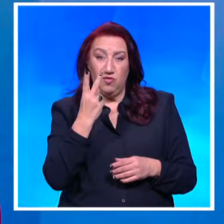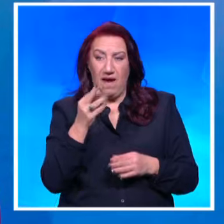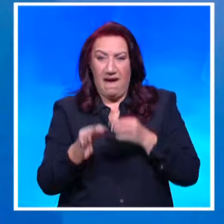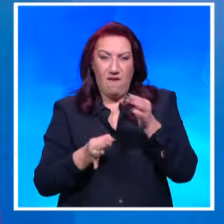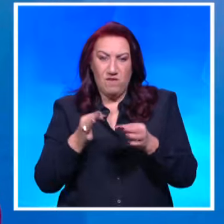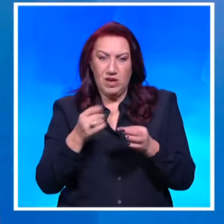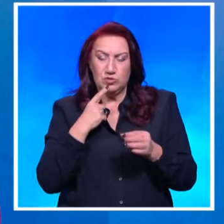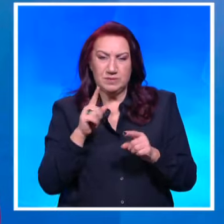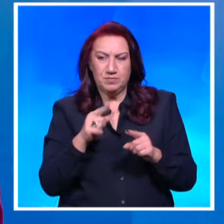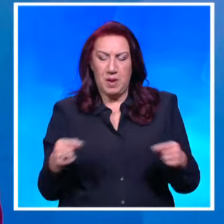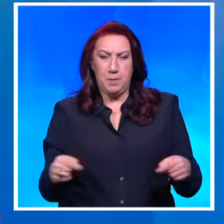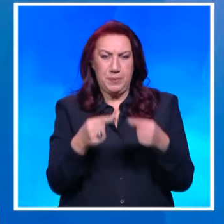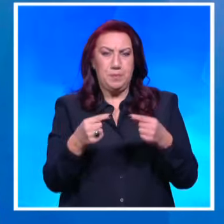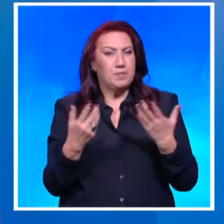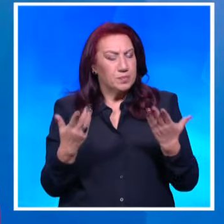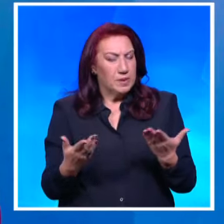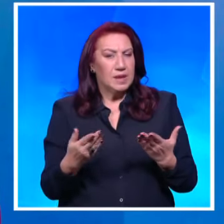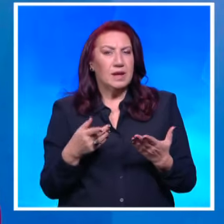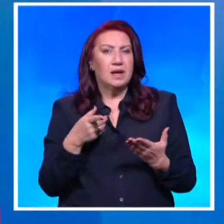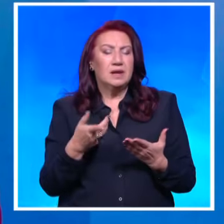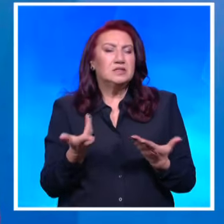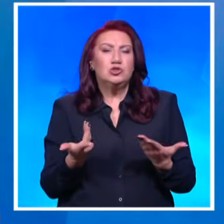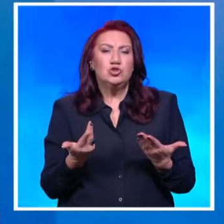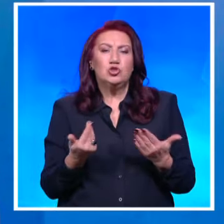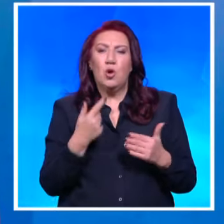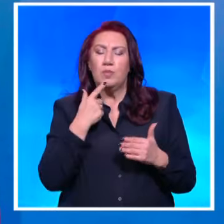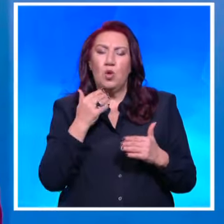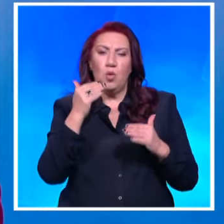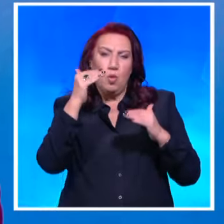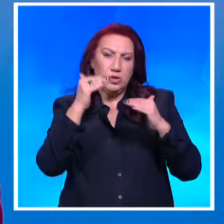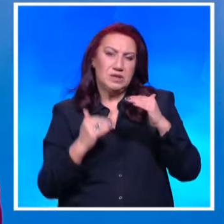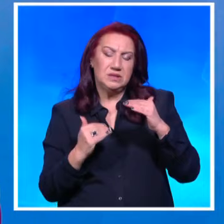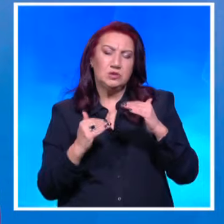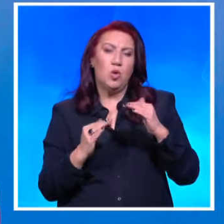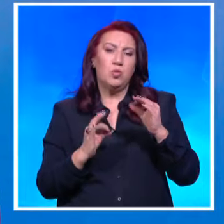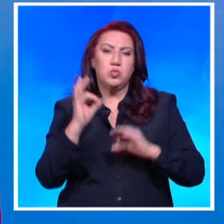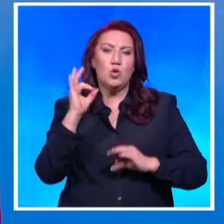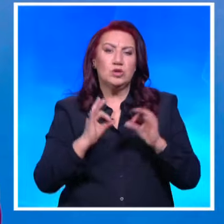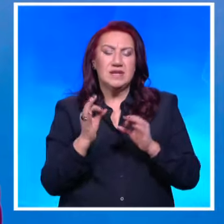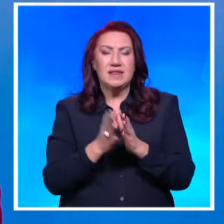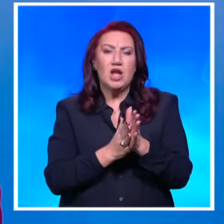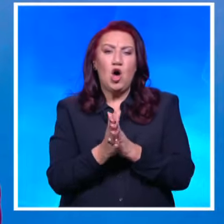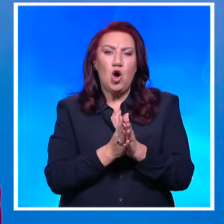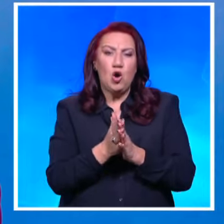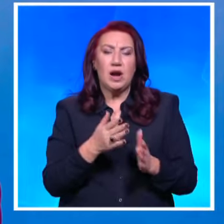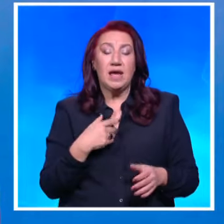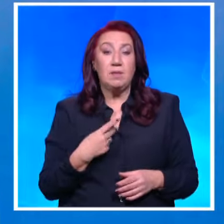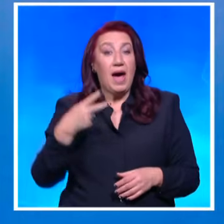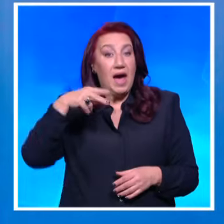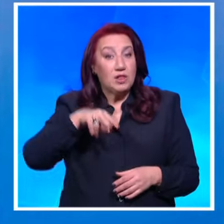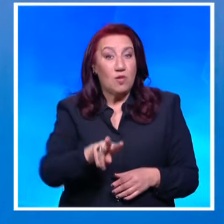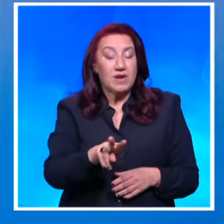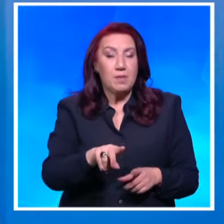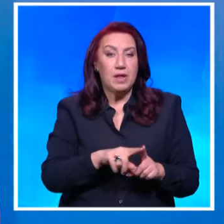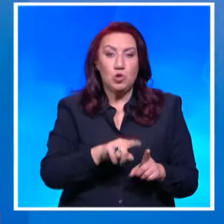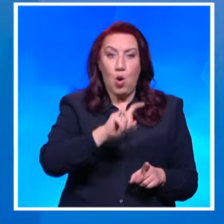това обяснява и защо е все пак сравнително нисък процента на хората, които имат такива двойни инфекции с грип и COVID.